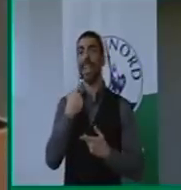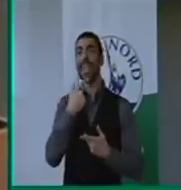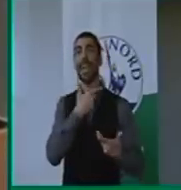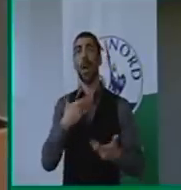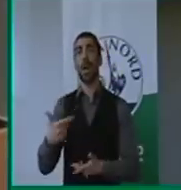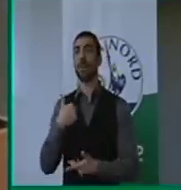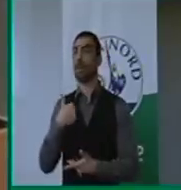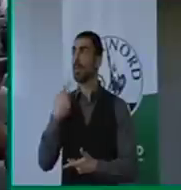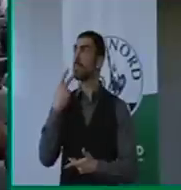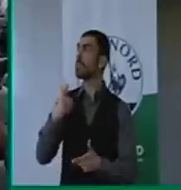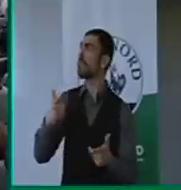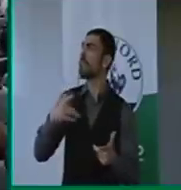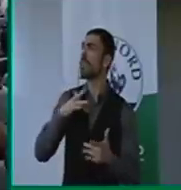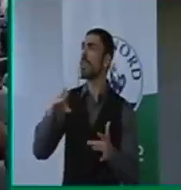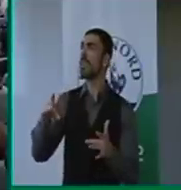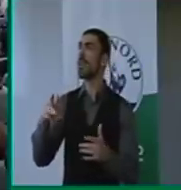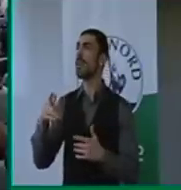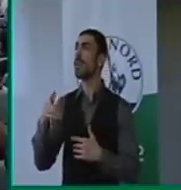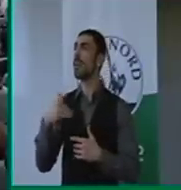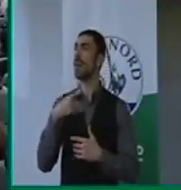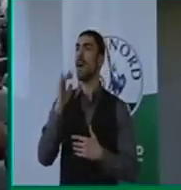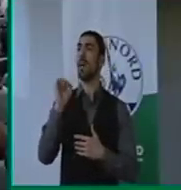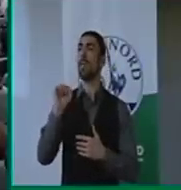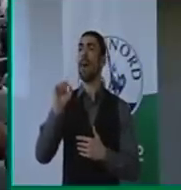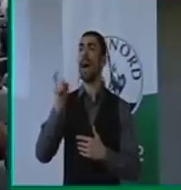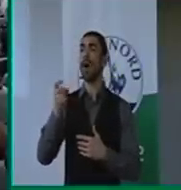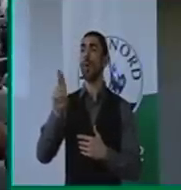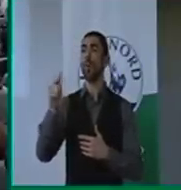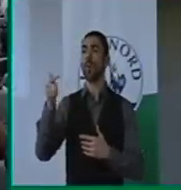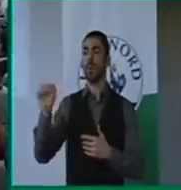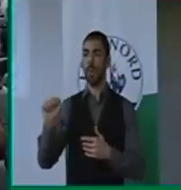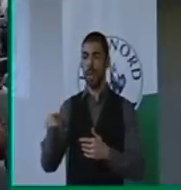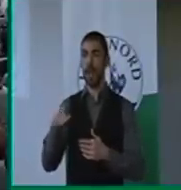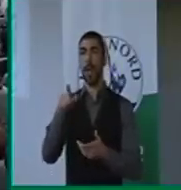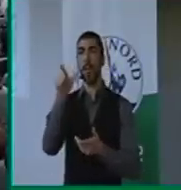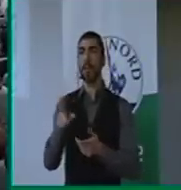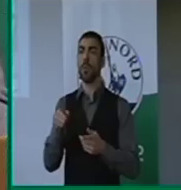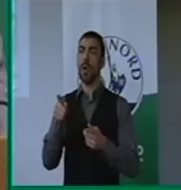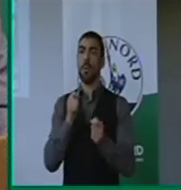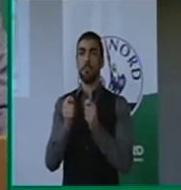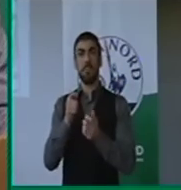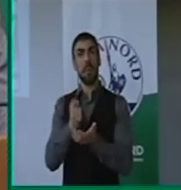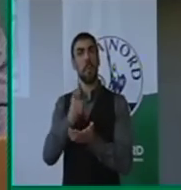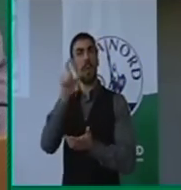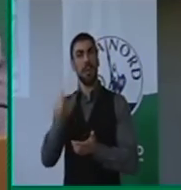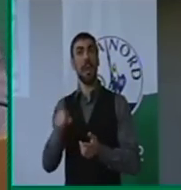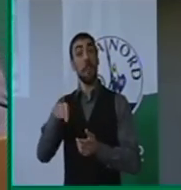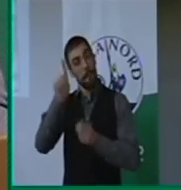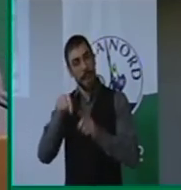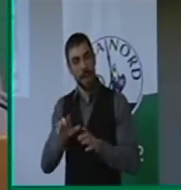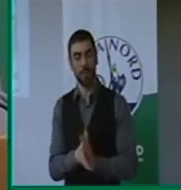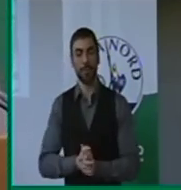che adesso non lo vedo neanche dov'è il presidente del Cenacolo bagutta che è uno dei cenacoli intellettuali più importanti di Milano che avrebbe se c'è qui non